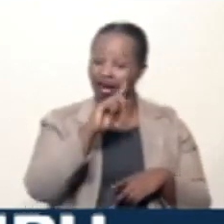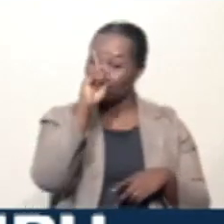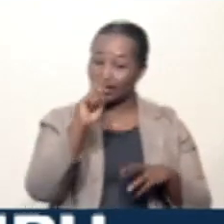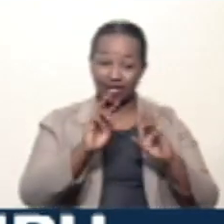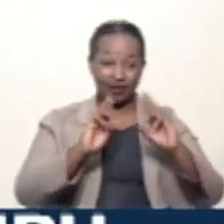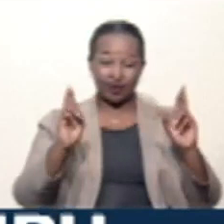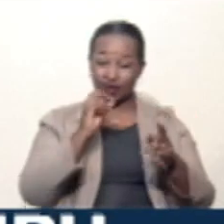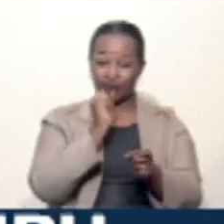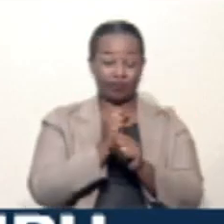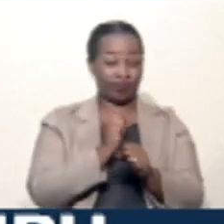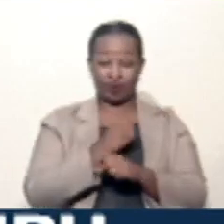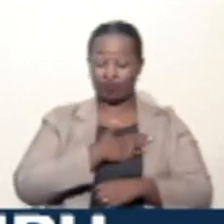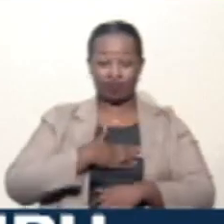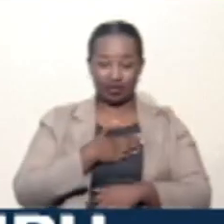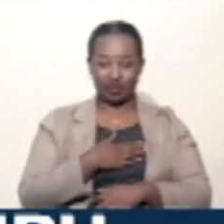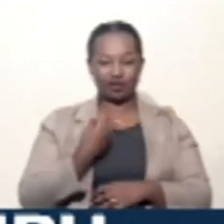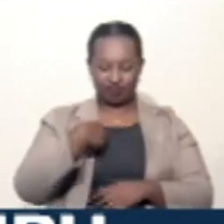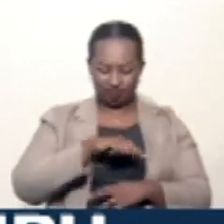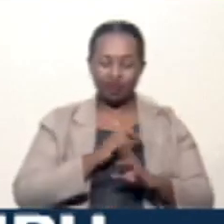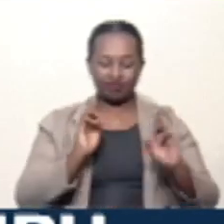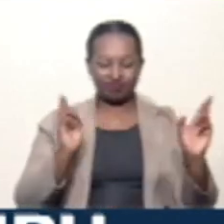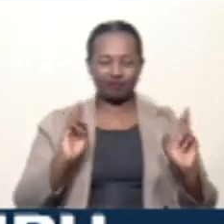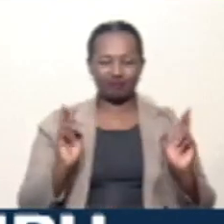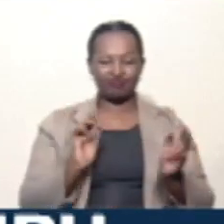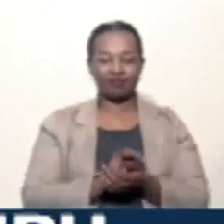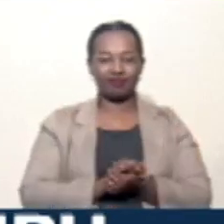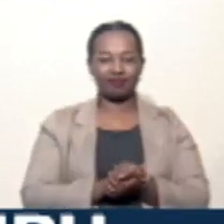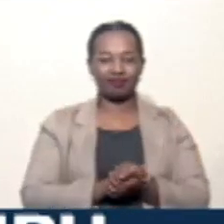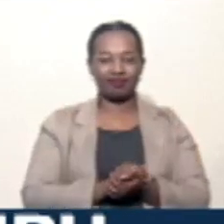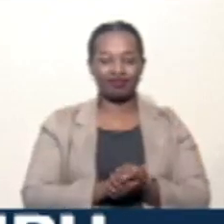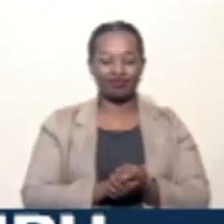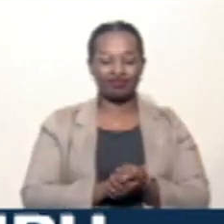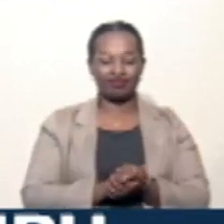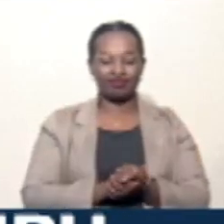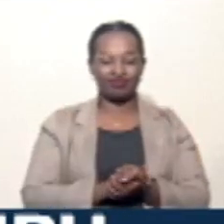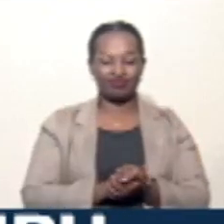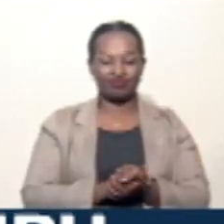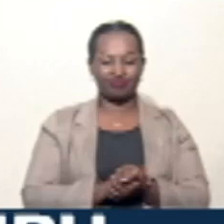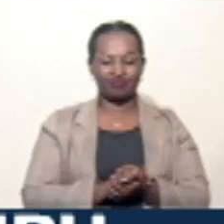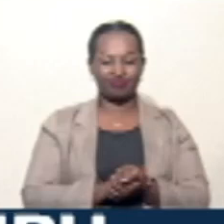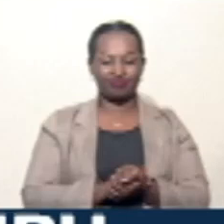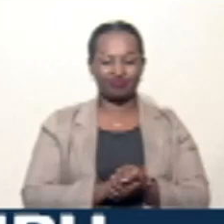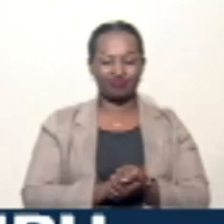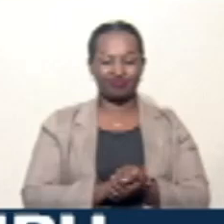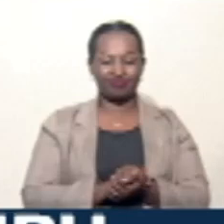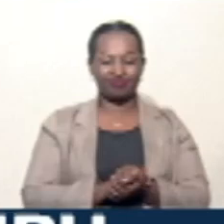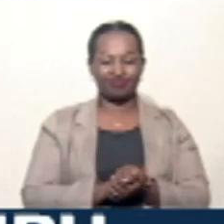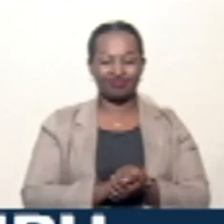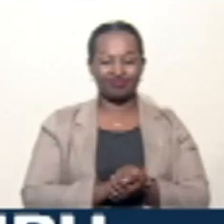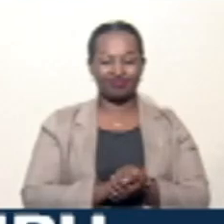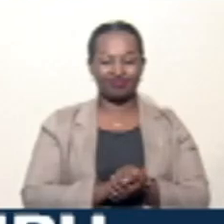kubikora Ivan? Nibyo turiteguye. Female MPs. Ready to do so,